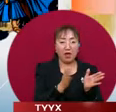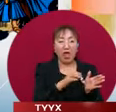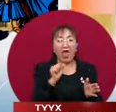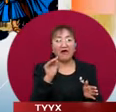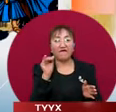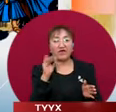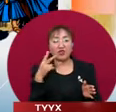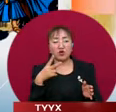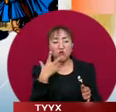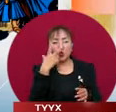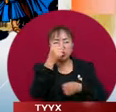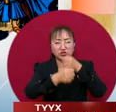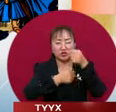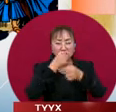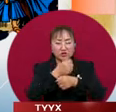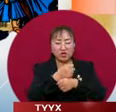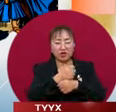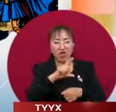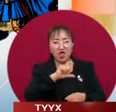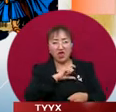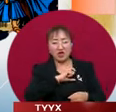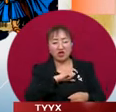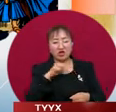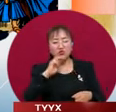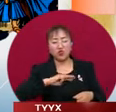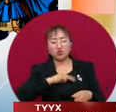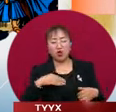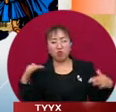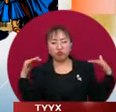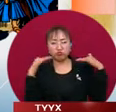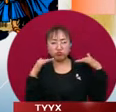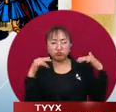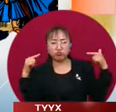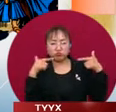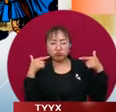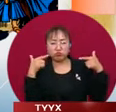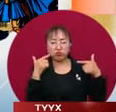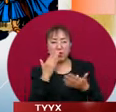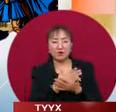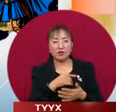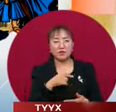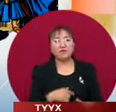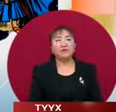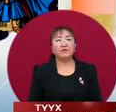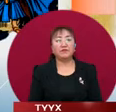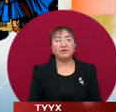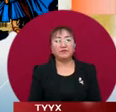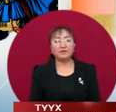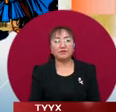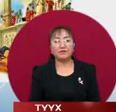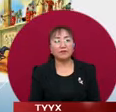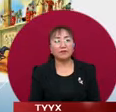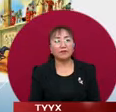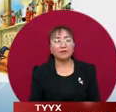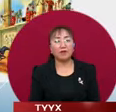эрх мэдлийнхэн төлөө дайтаж байсан гэж үздэг энэ дайныг Пелопоннесийн дайн гэж нэрлэдэг байх нэ.